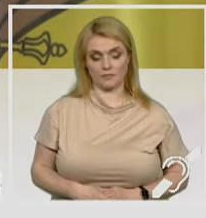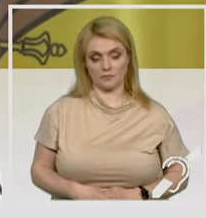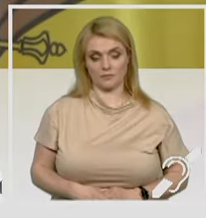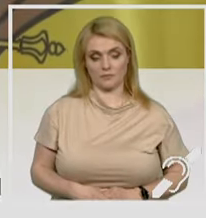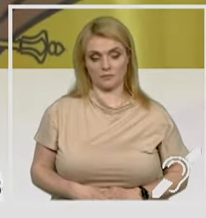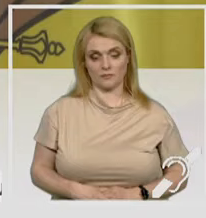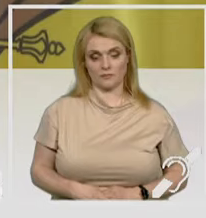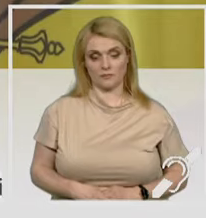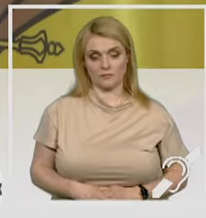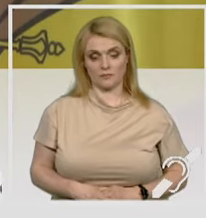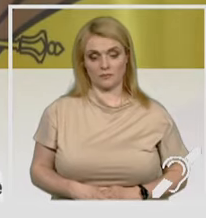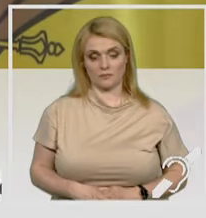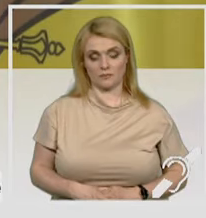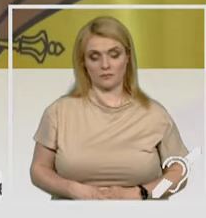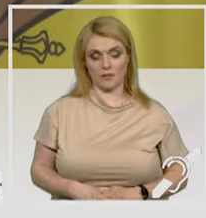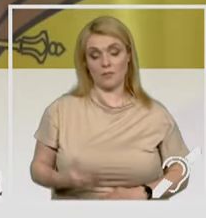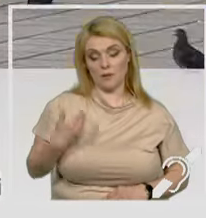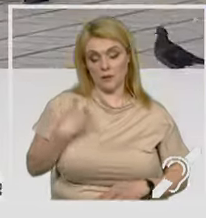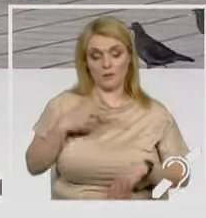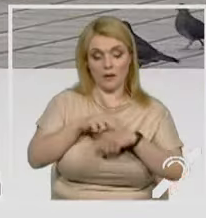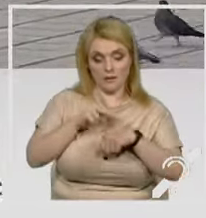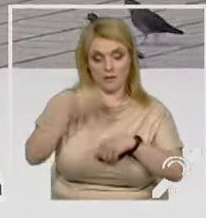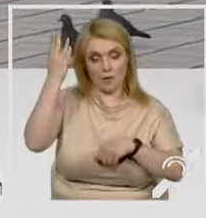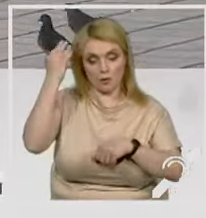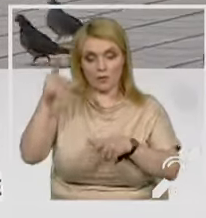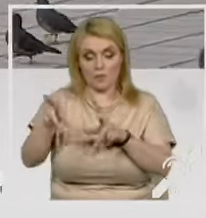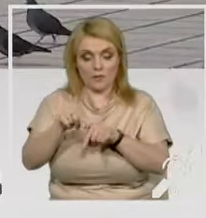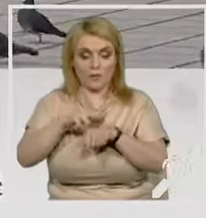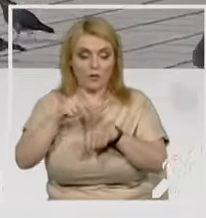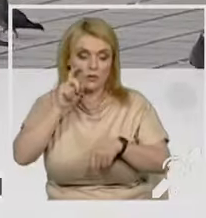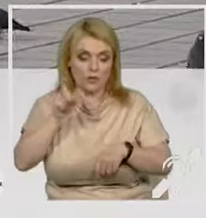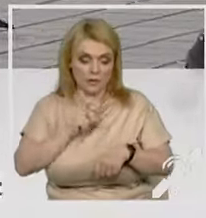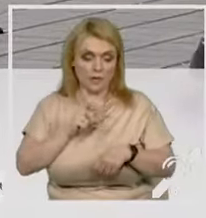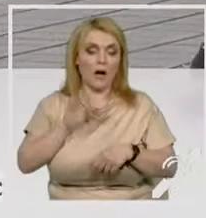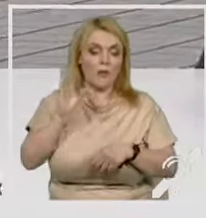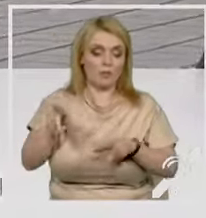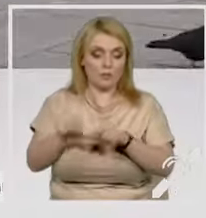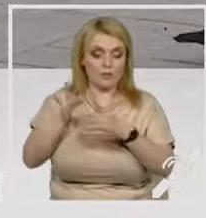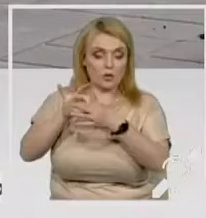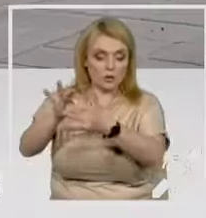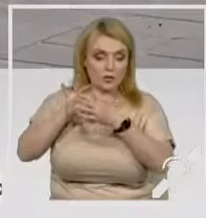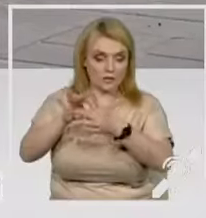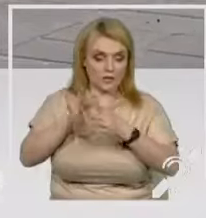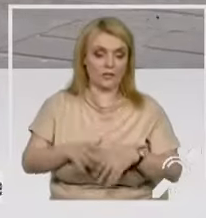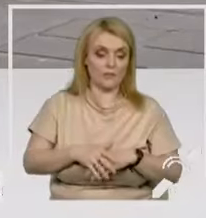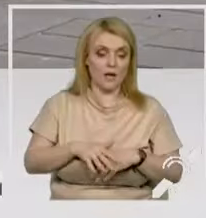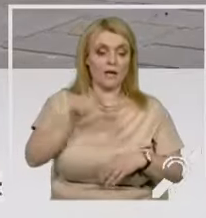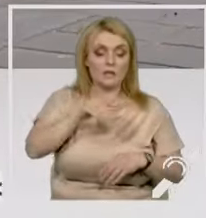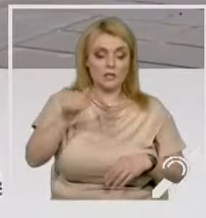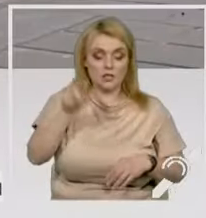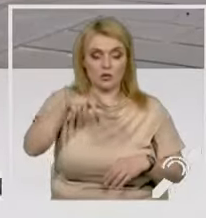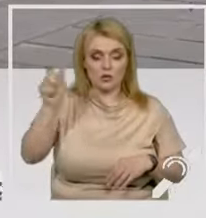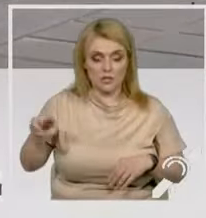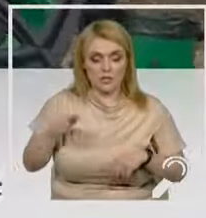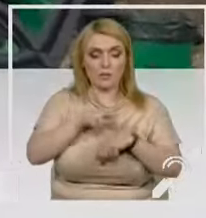verificarea persoanelor care se află în zona de frontieră. Șeful Poliției Naționale susține că mii de oameni ai legii vor fi la datorie pe